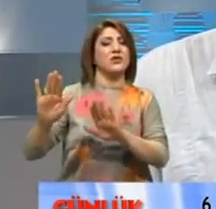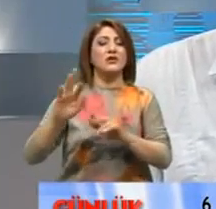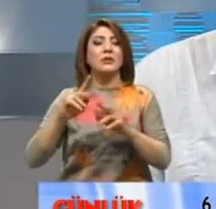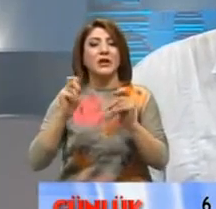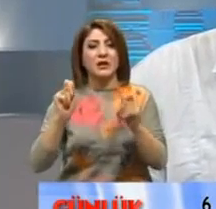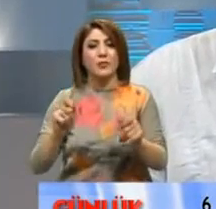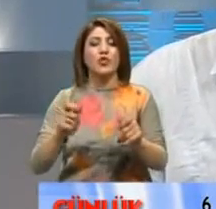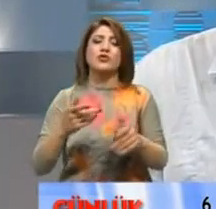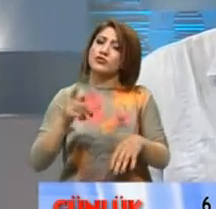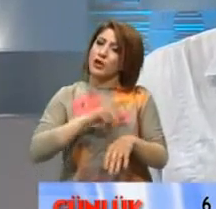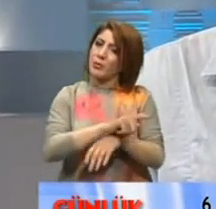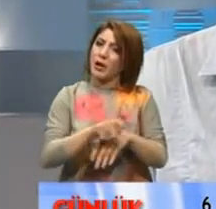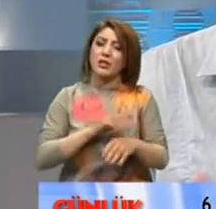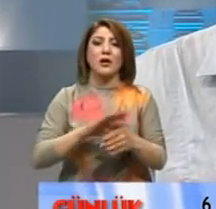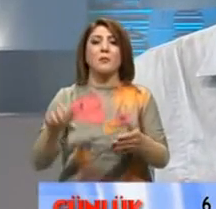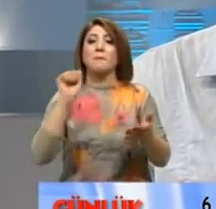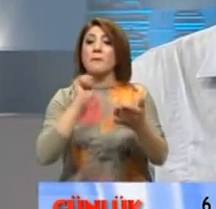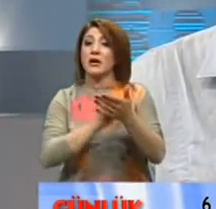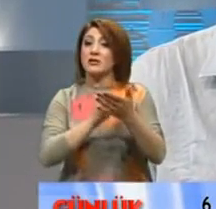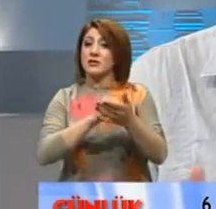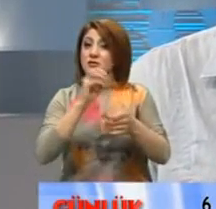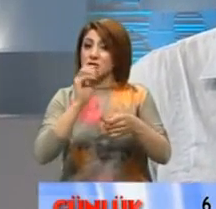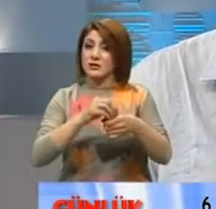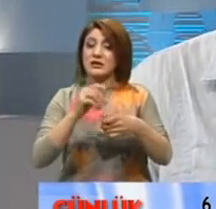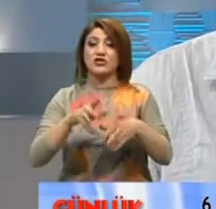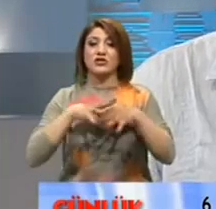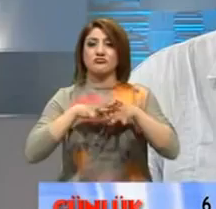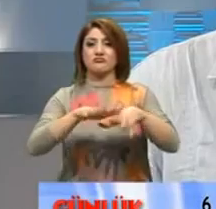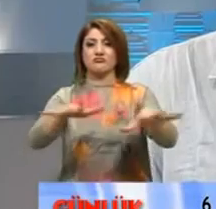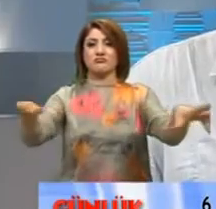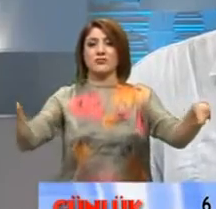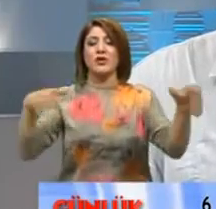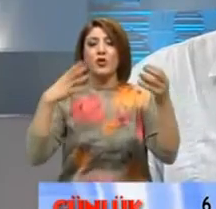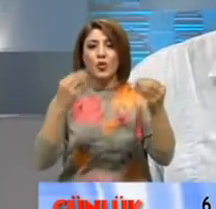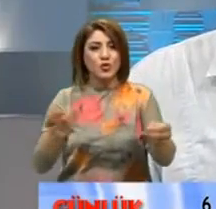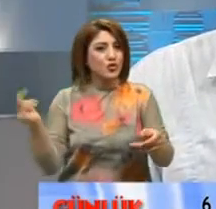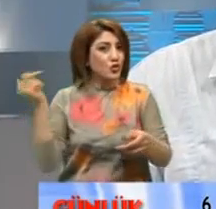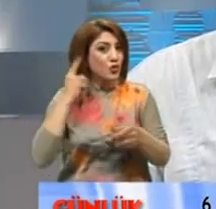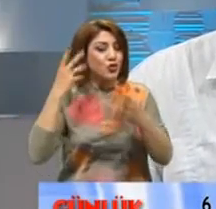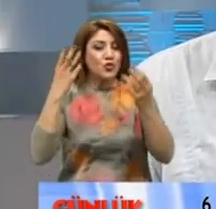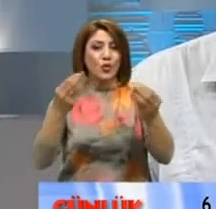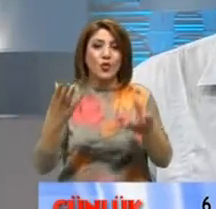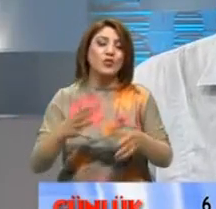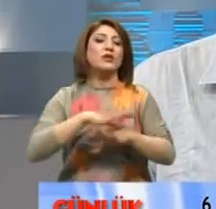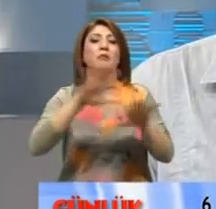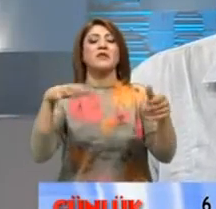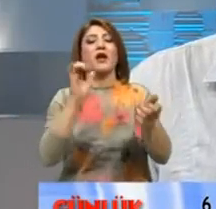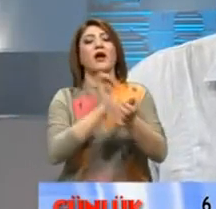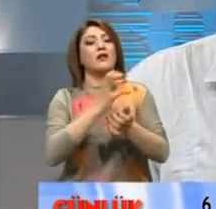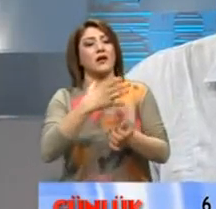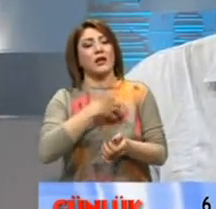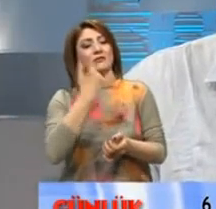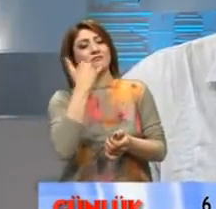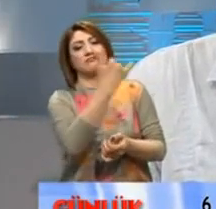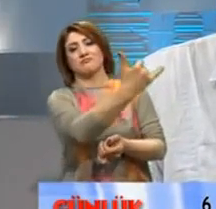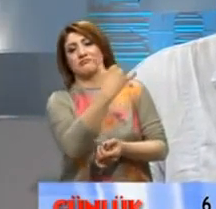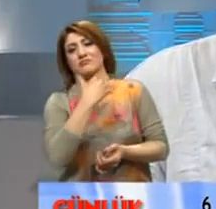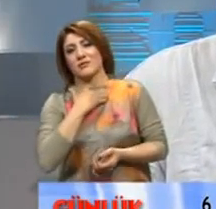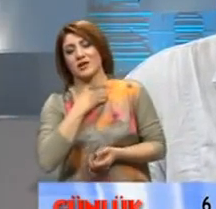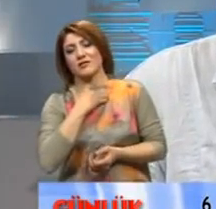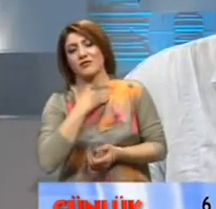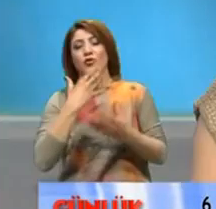zor oluyordu ama zamanla hani basında yaygınlaşınca, duyulunca artık aileler kendileri arıyorlar,